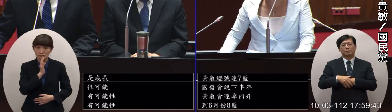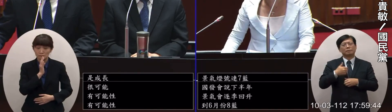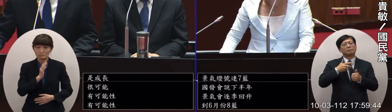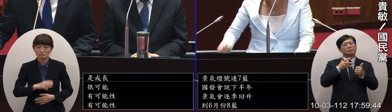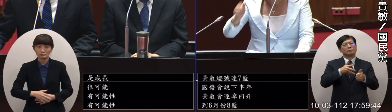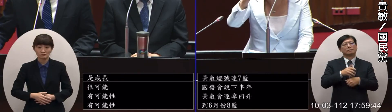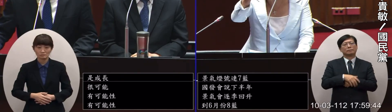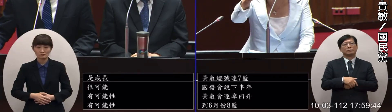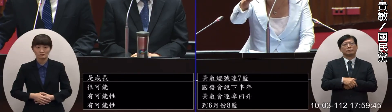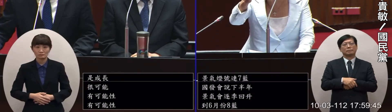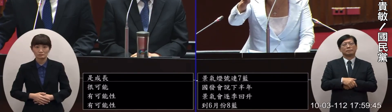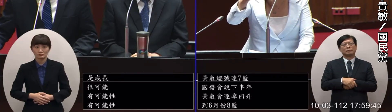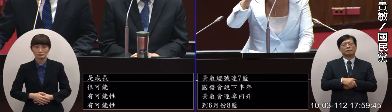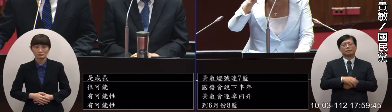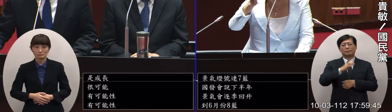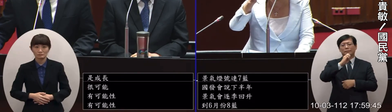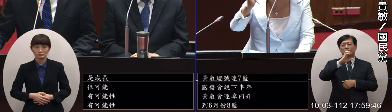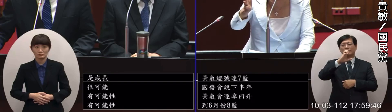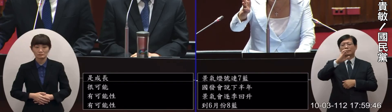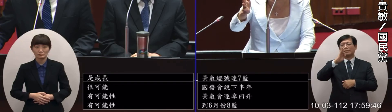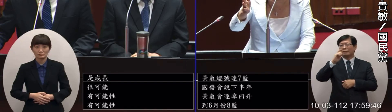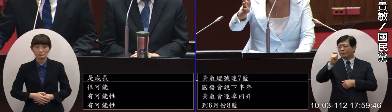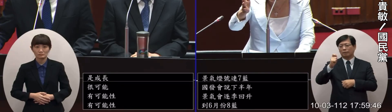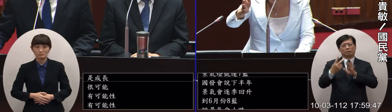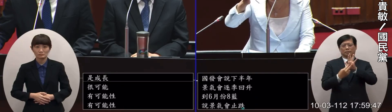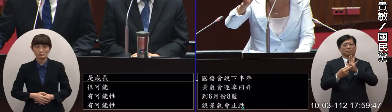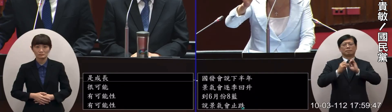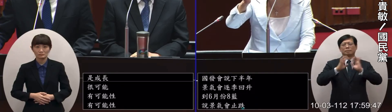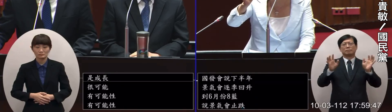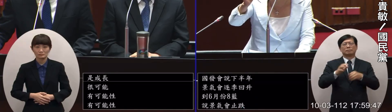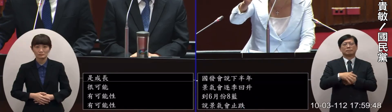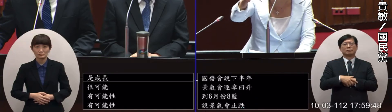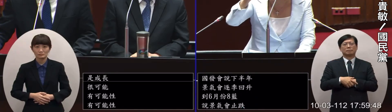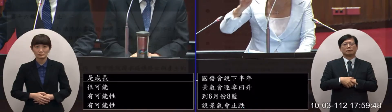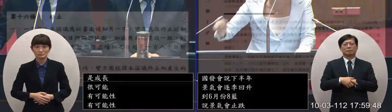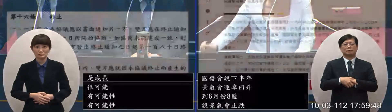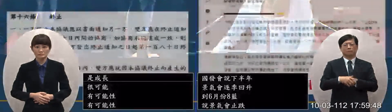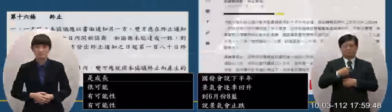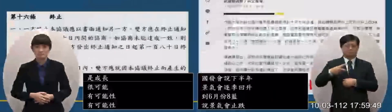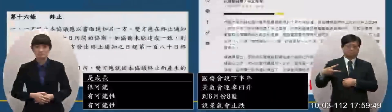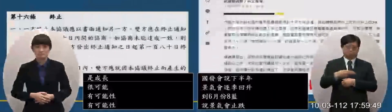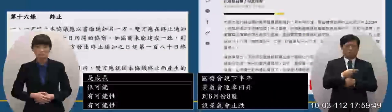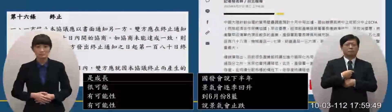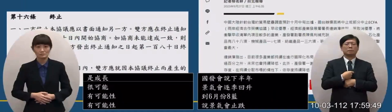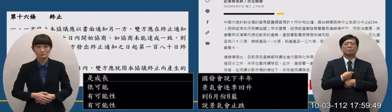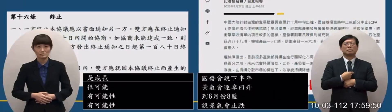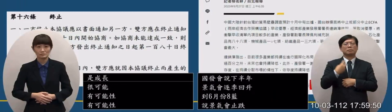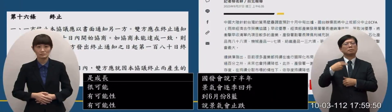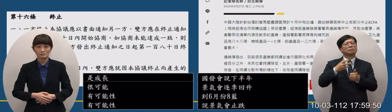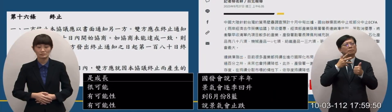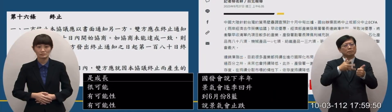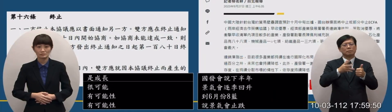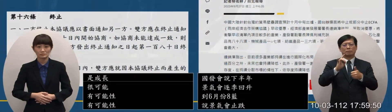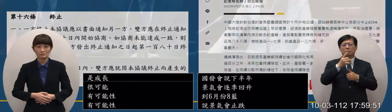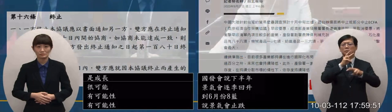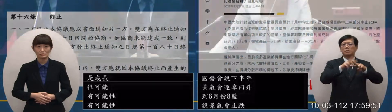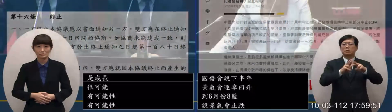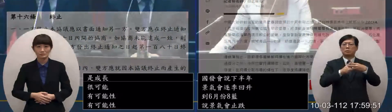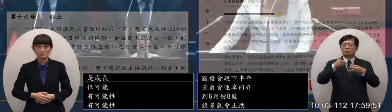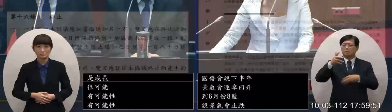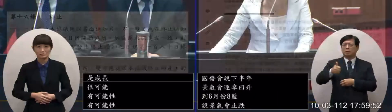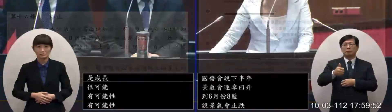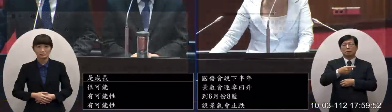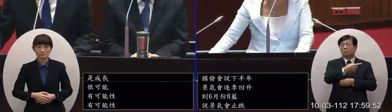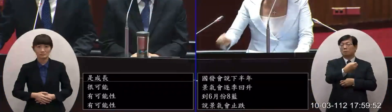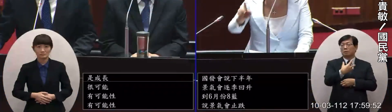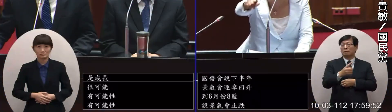了， 是，对 ，ECFA 已经讲了说要终止。好，我在问龚主委的时候呢，